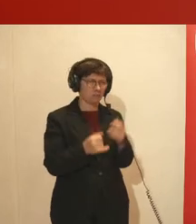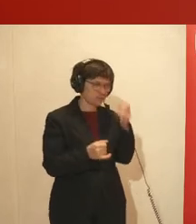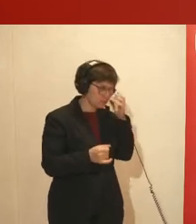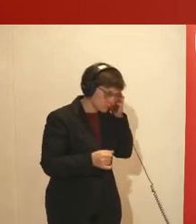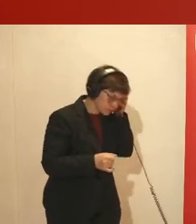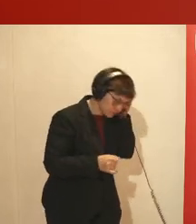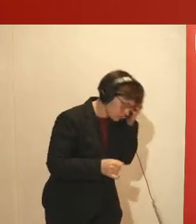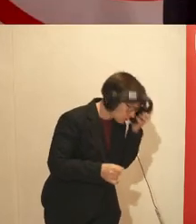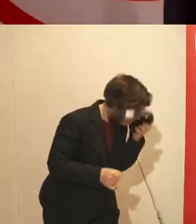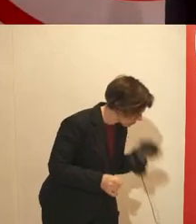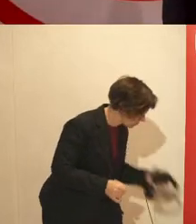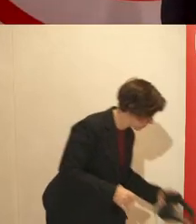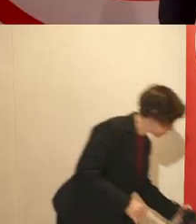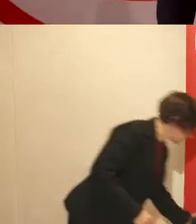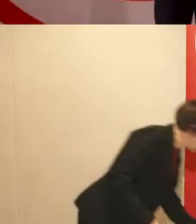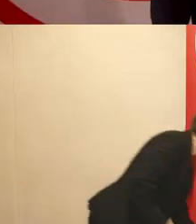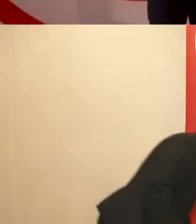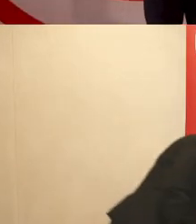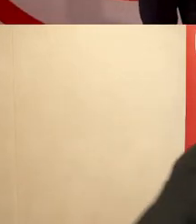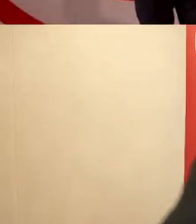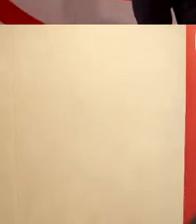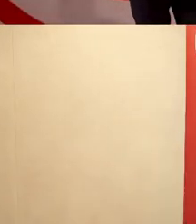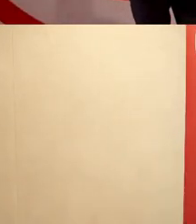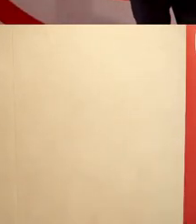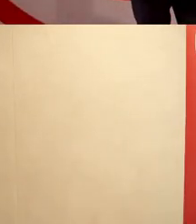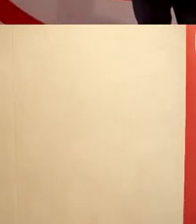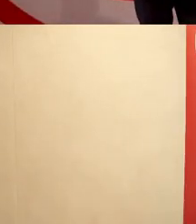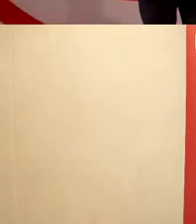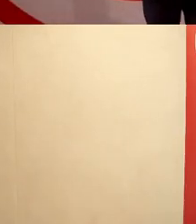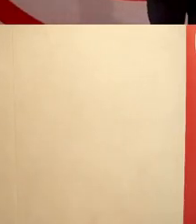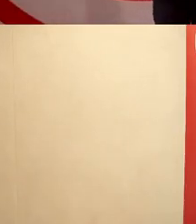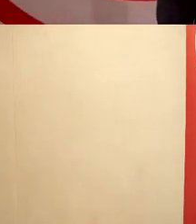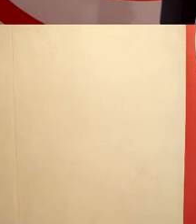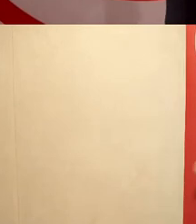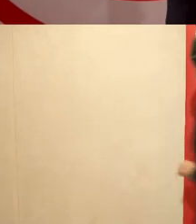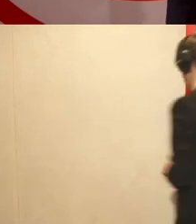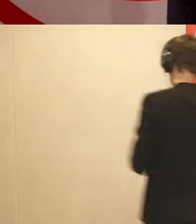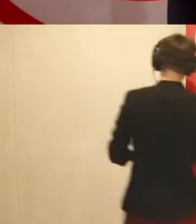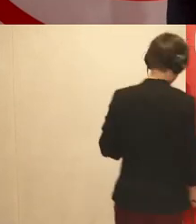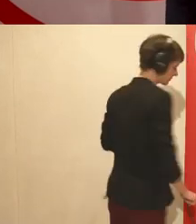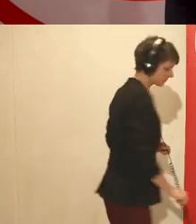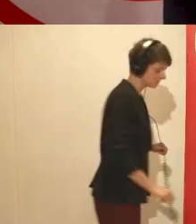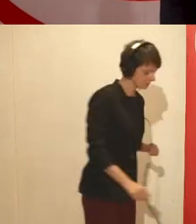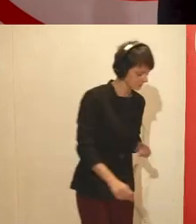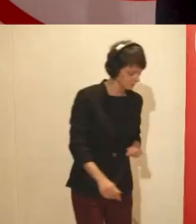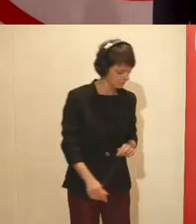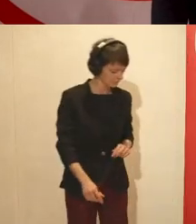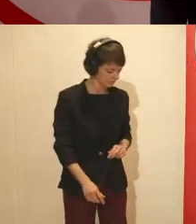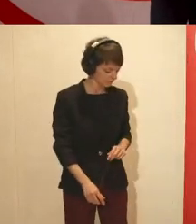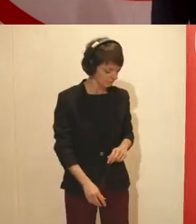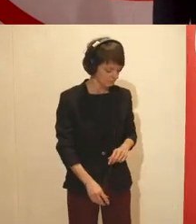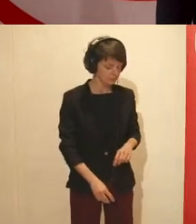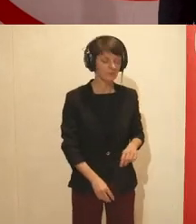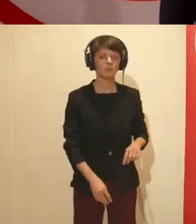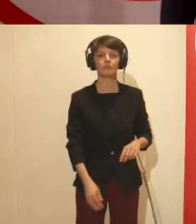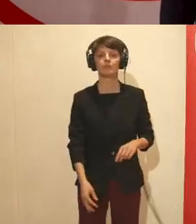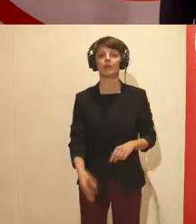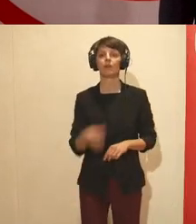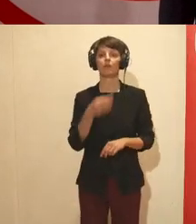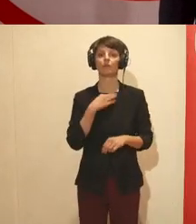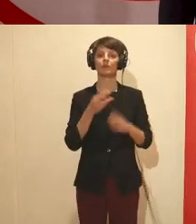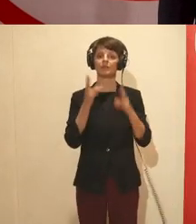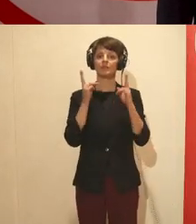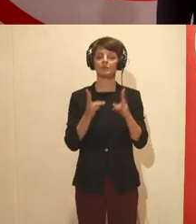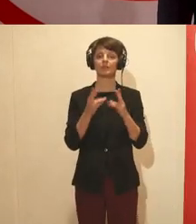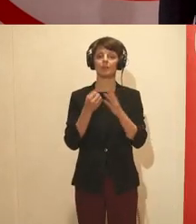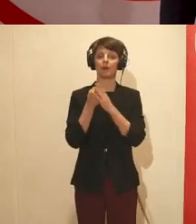ja ich glaube das was mich beeindruckt hat ist dass auf der einen seite klar ist wenn